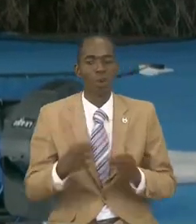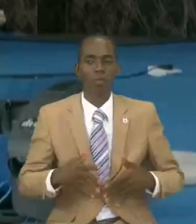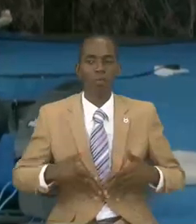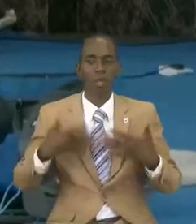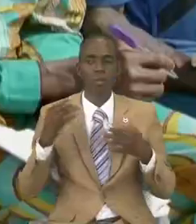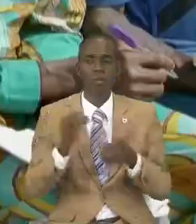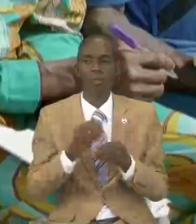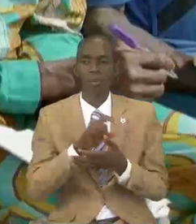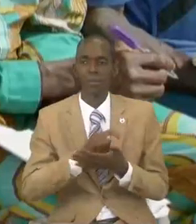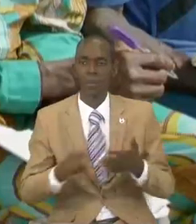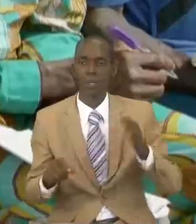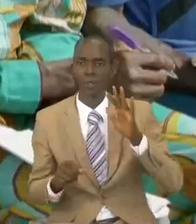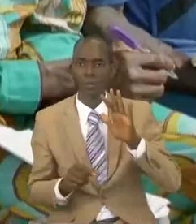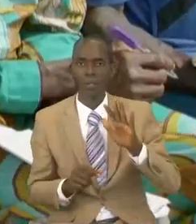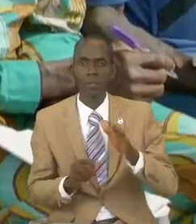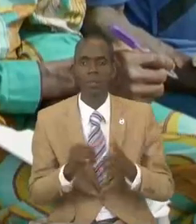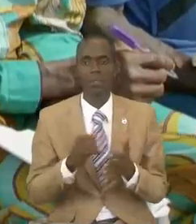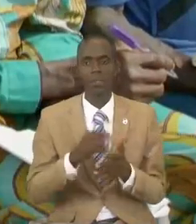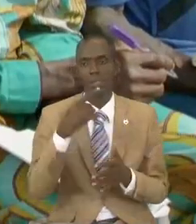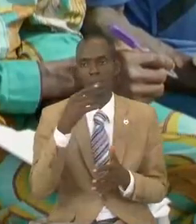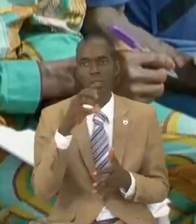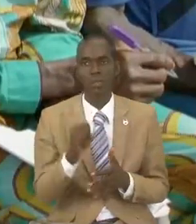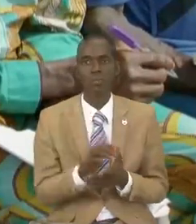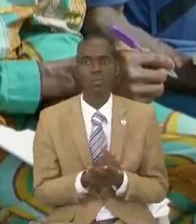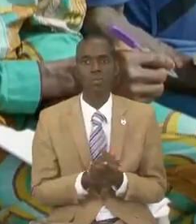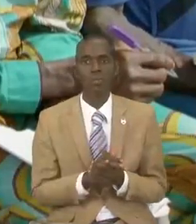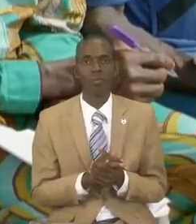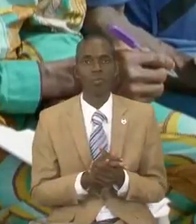vie. Verset 5 dit.